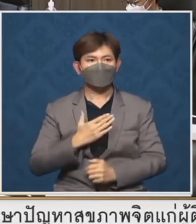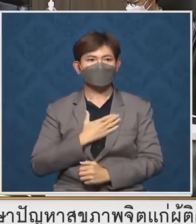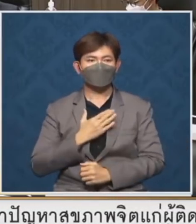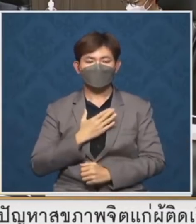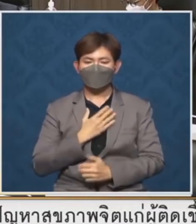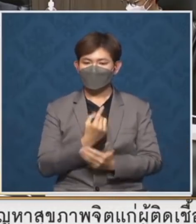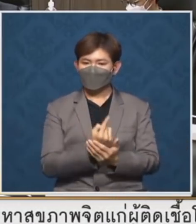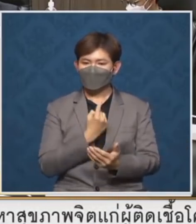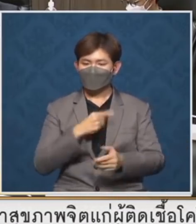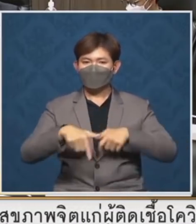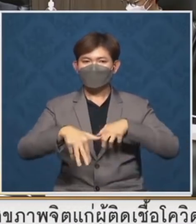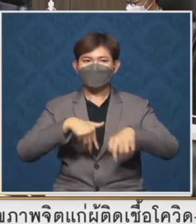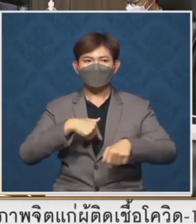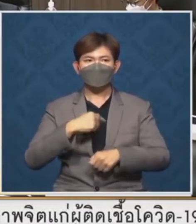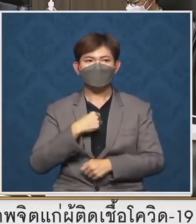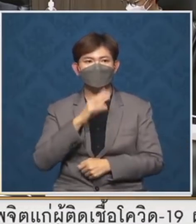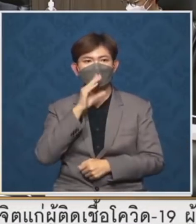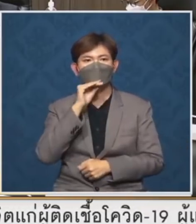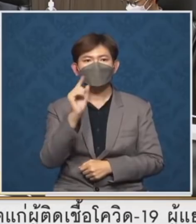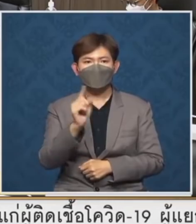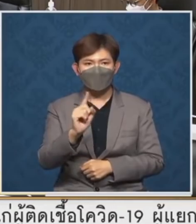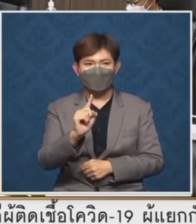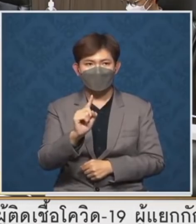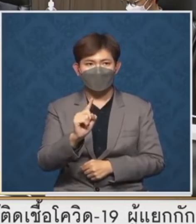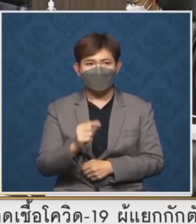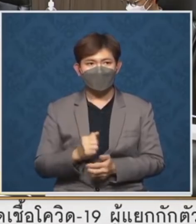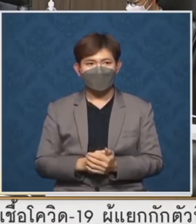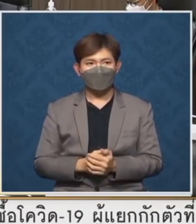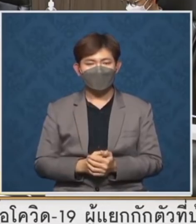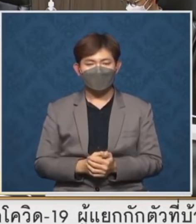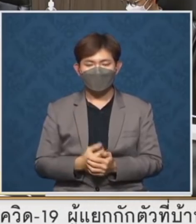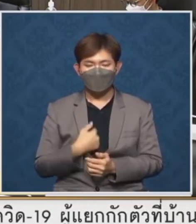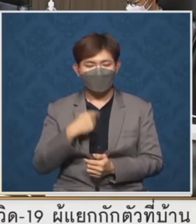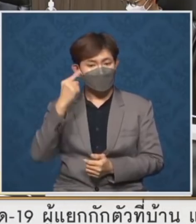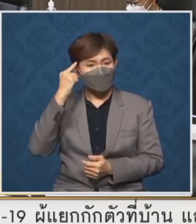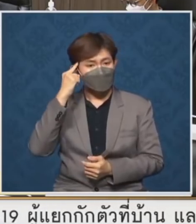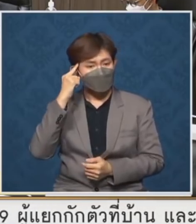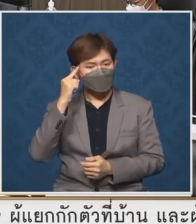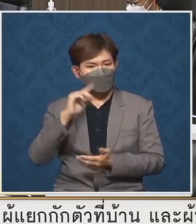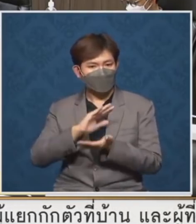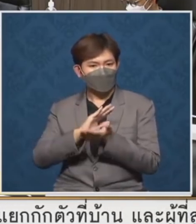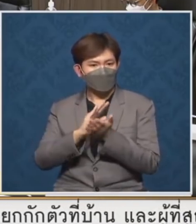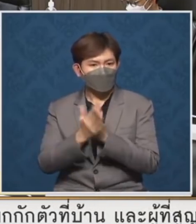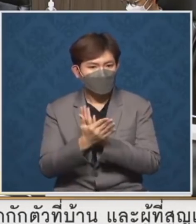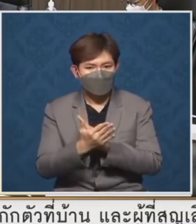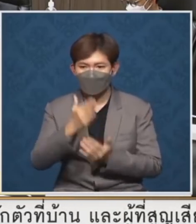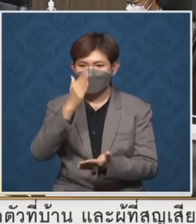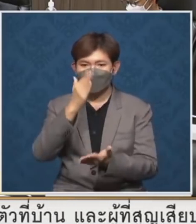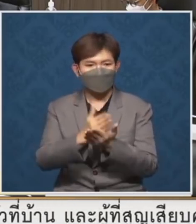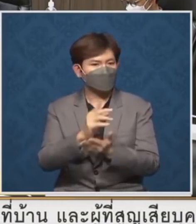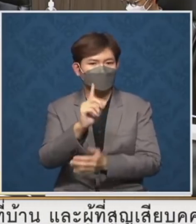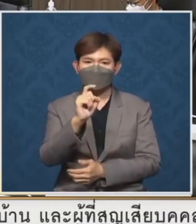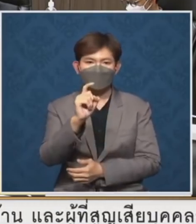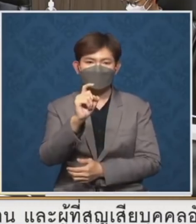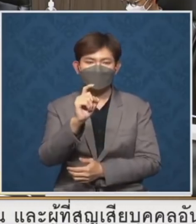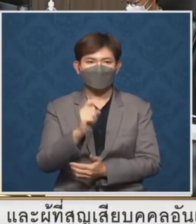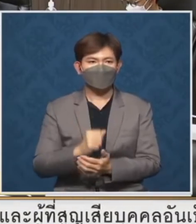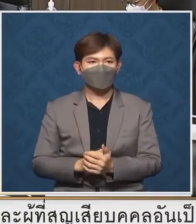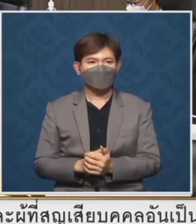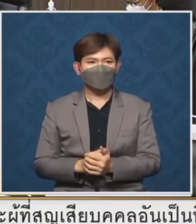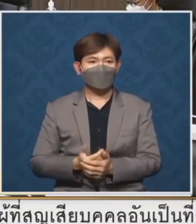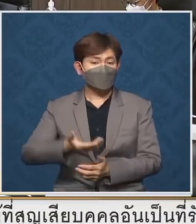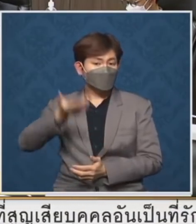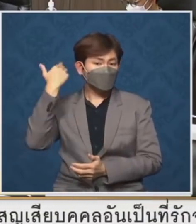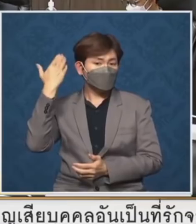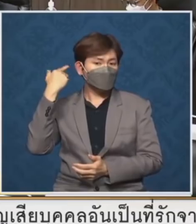ดแทนของพวกเขาว่าท่านไม่มีทางที่จะหยุดยั้งความเปลี่ยนแปลงแห่งยุคสมัยนี้ได้อีกต่อไปแล้วเอาอดีต